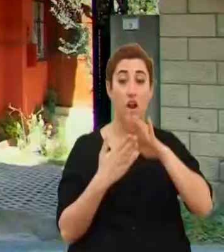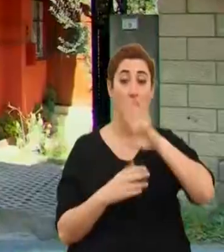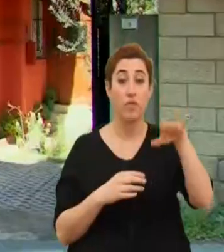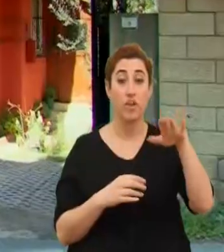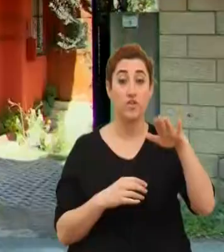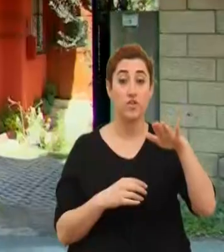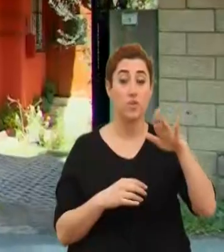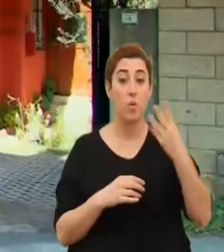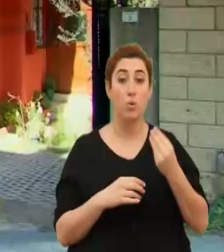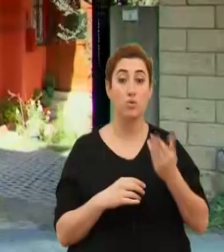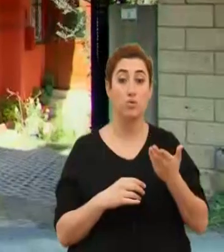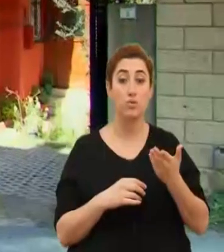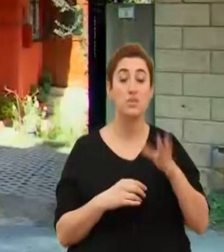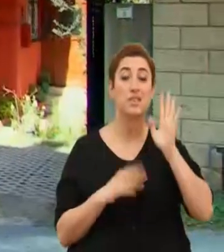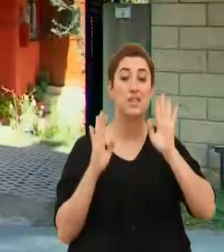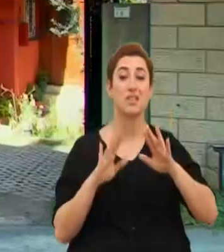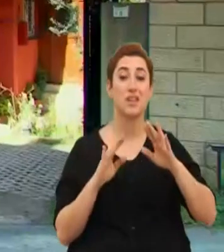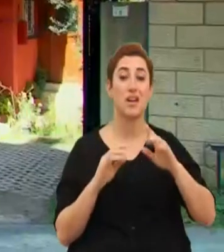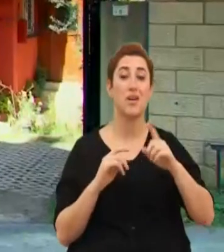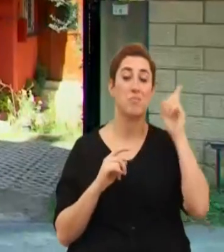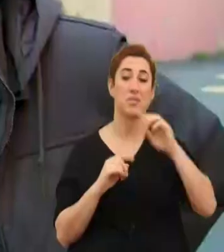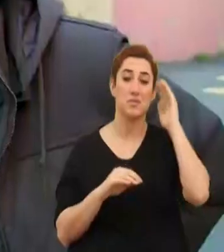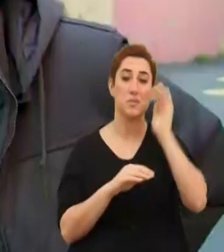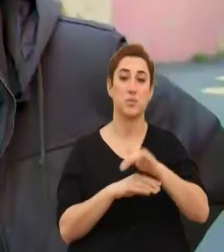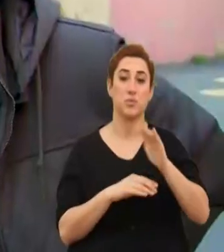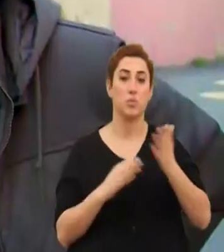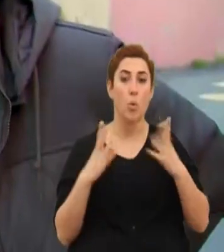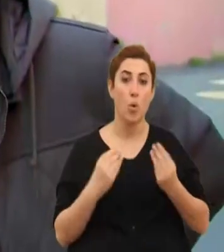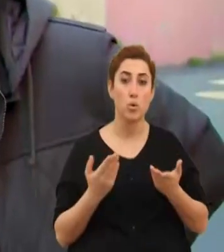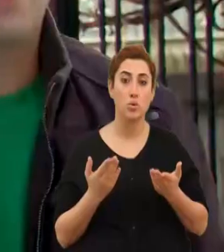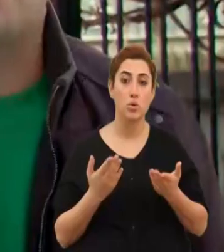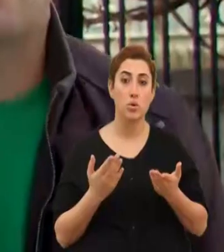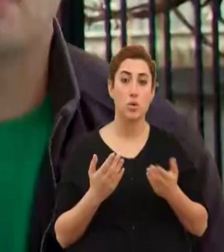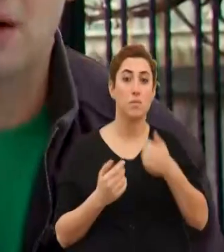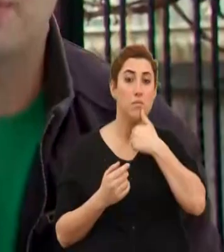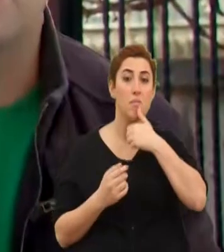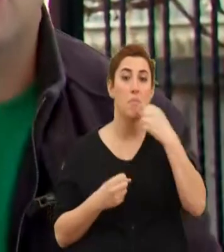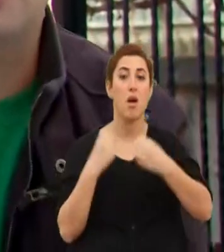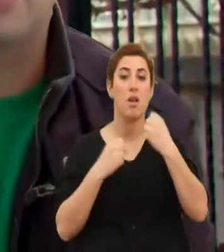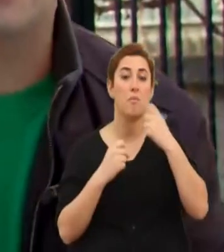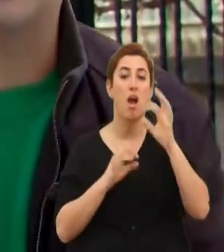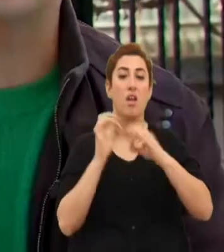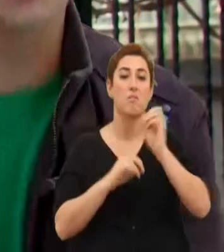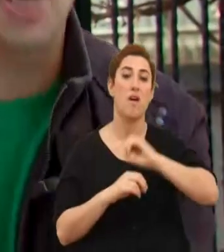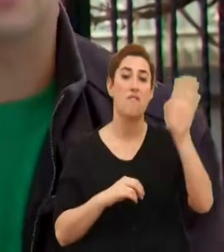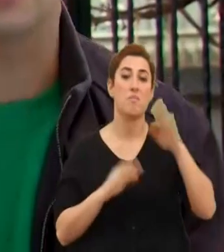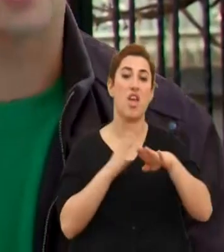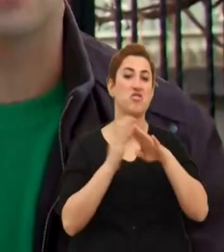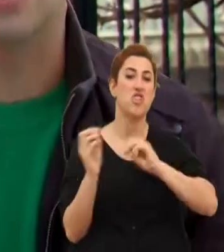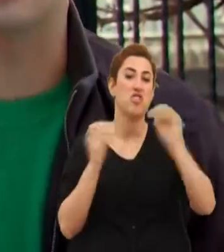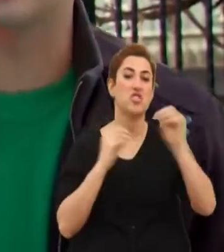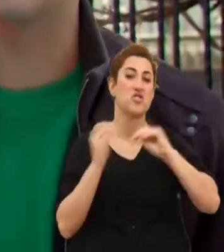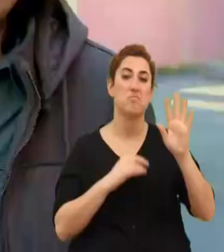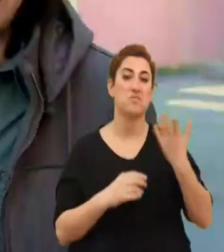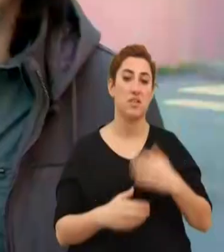Arkadaşlar. Ne oldu hayatım? Ya baştan çuvalladık ya. Ne oldu? Babam arabayı bir akrabaya vermiş. Eşya mı